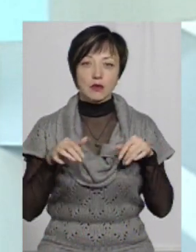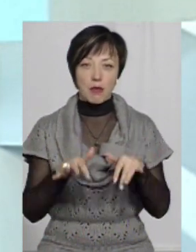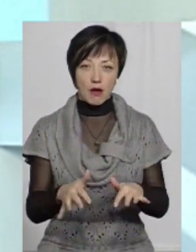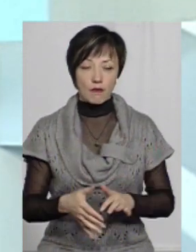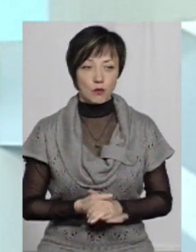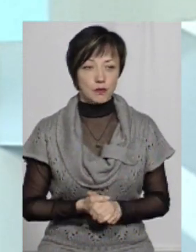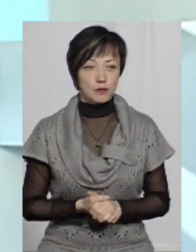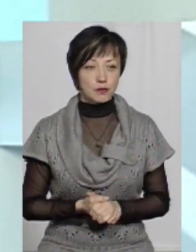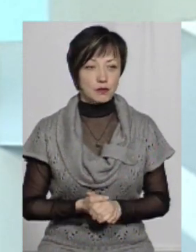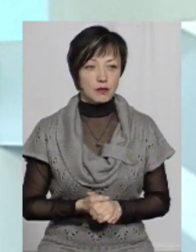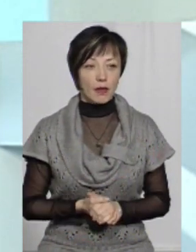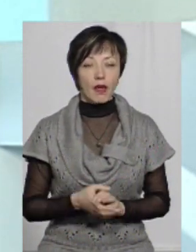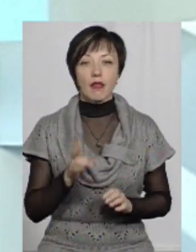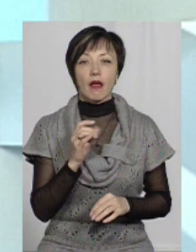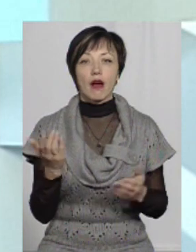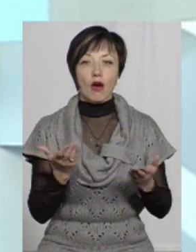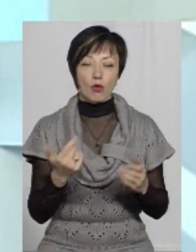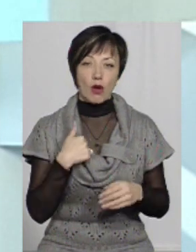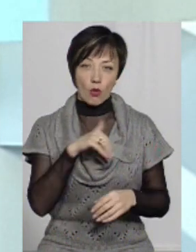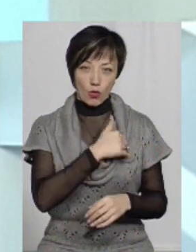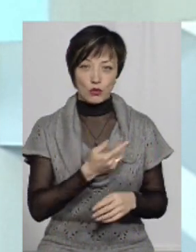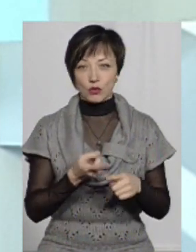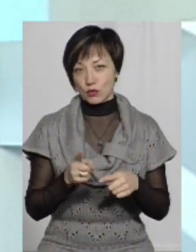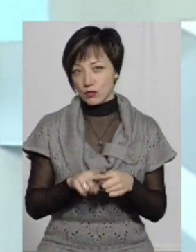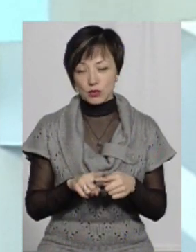справу, на яку я хочу. Тому,